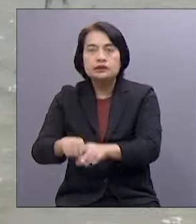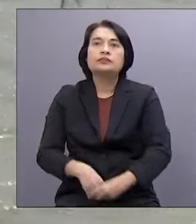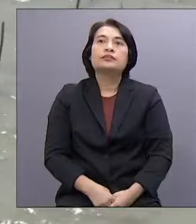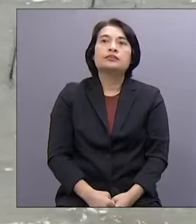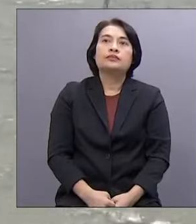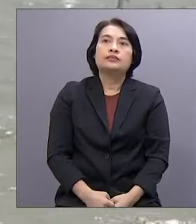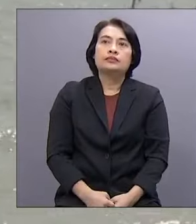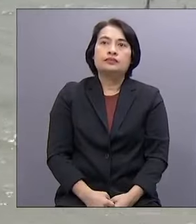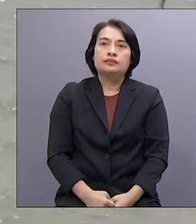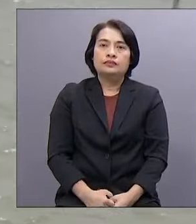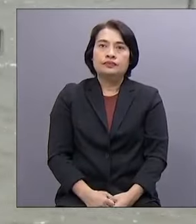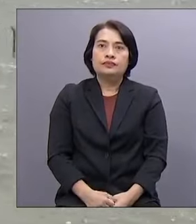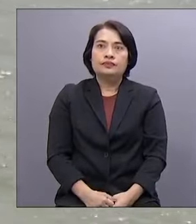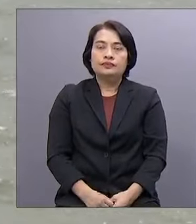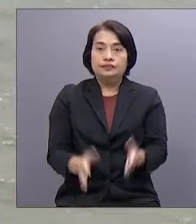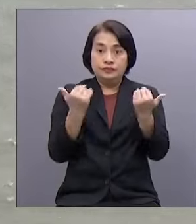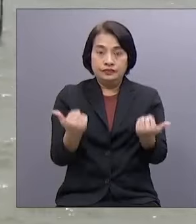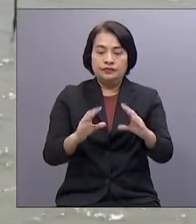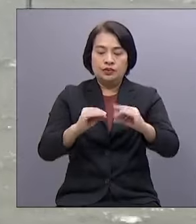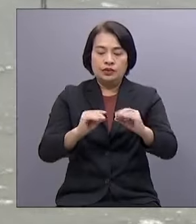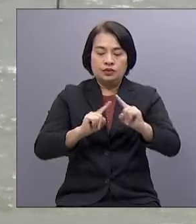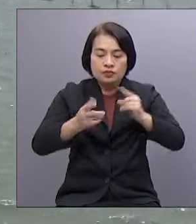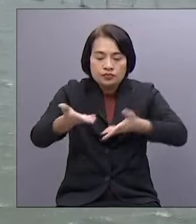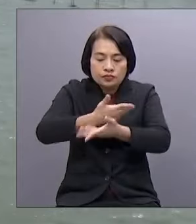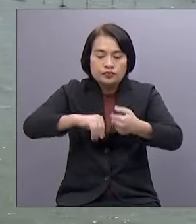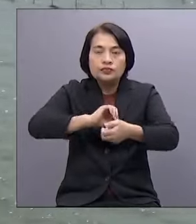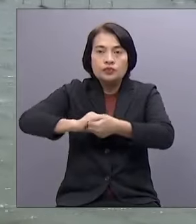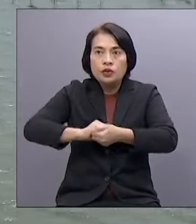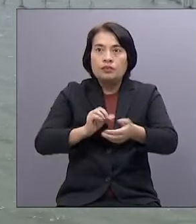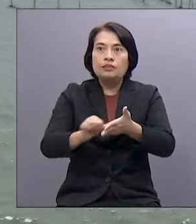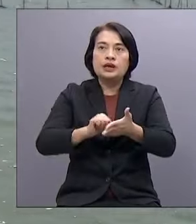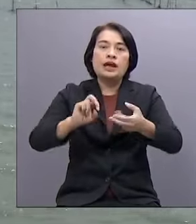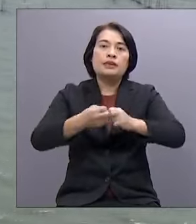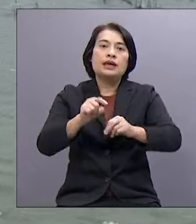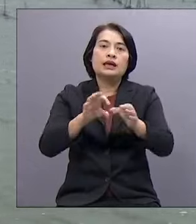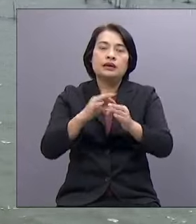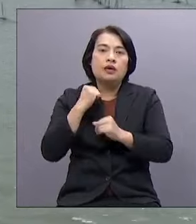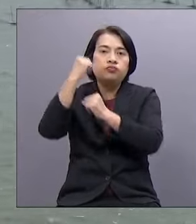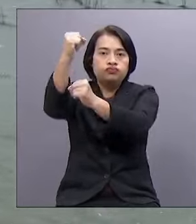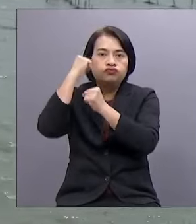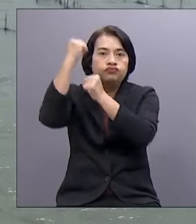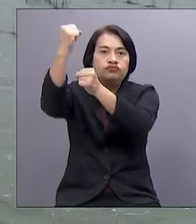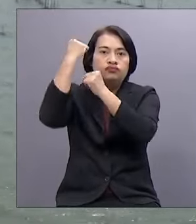ล่าสุดหลายหน่วยงานอยู่ระหว่างการประชุมร่วมกันเพื่อที่จะแก้ปัญหาการประท้วงที่เกิดขึ้นในขณะนี้